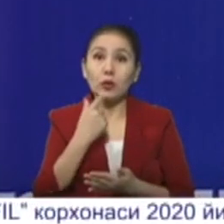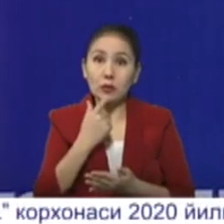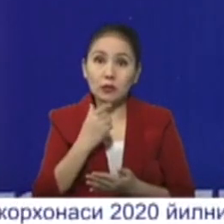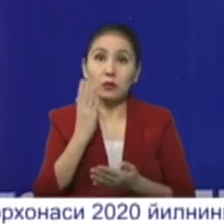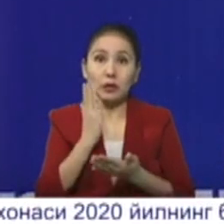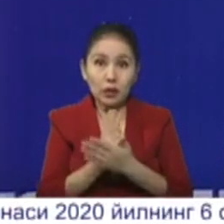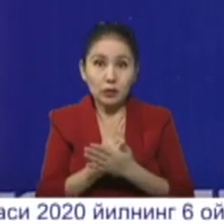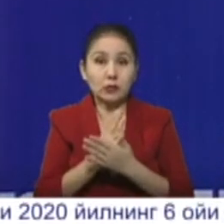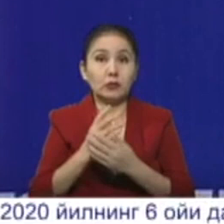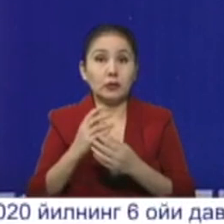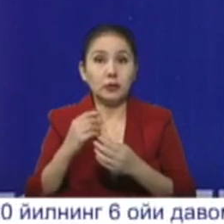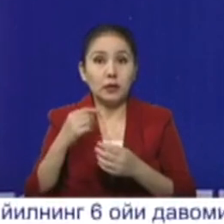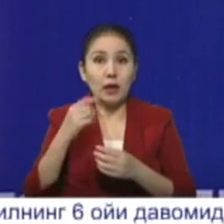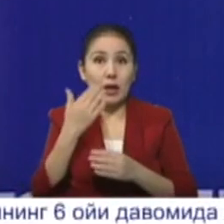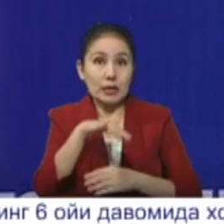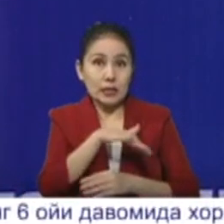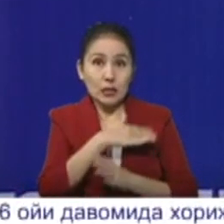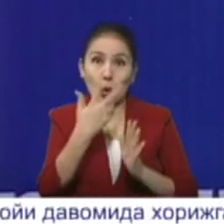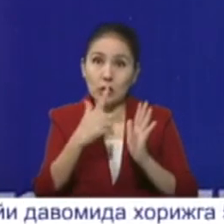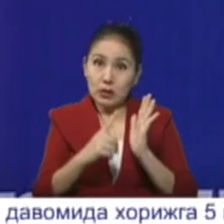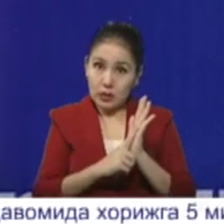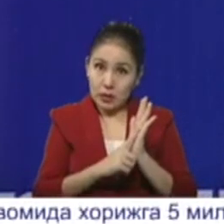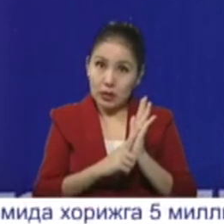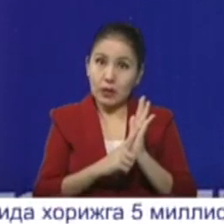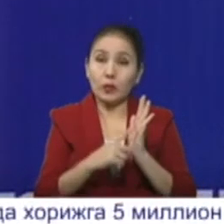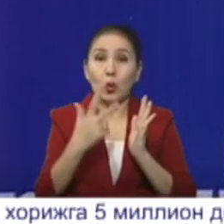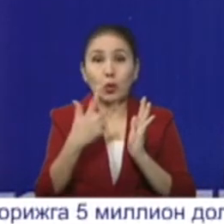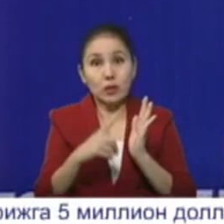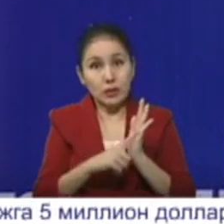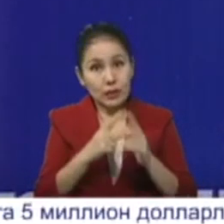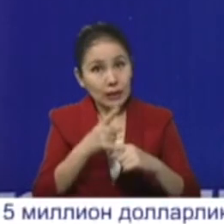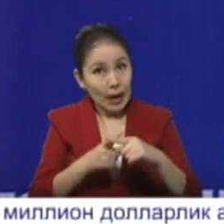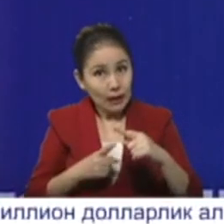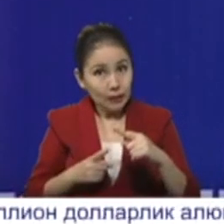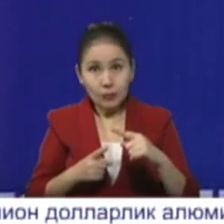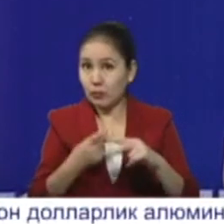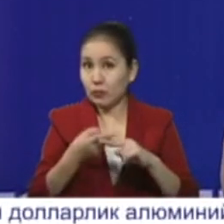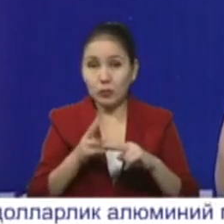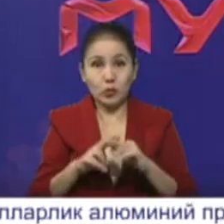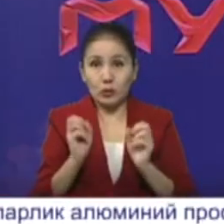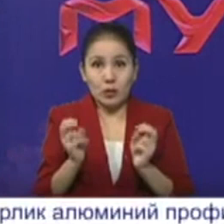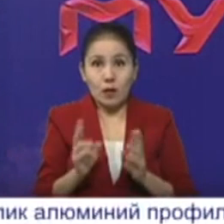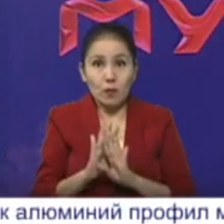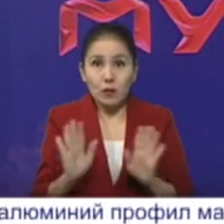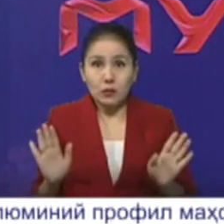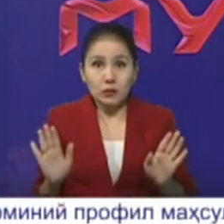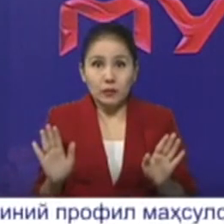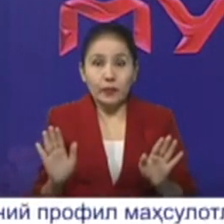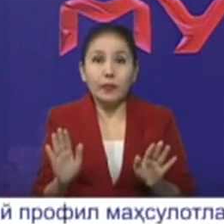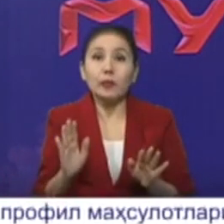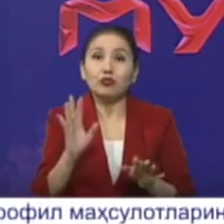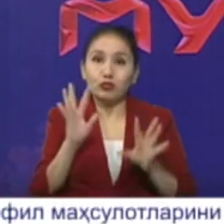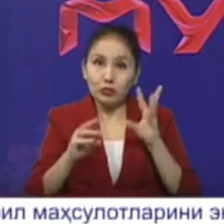darak beradi. Issig'i chiqsa 37-37.5 bu unaqa qo'rqinchli emas. Demak, organizm o'z